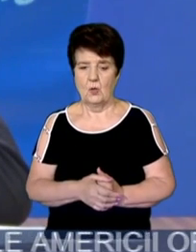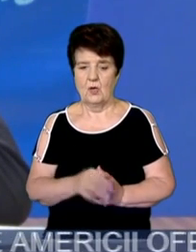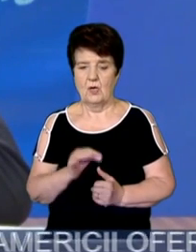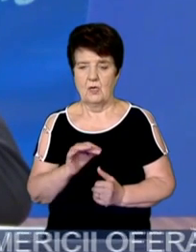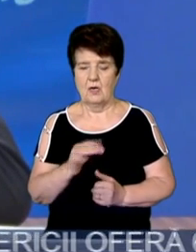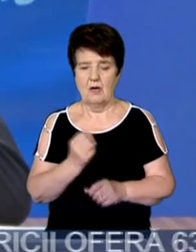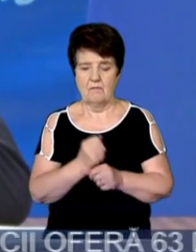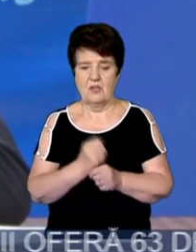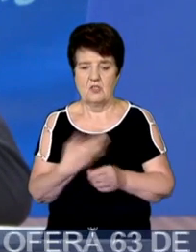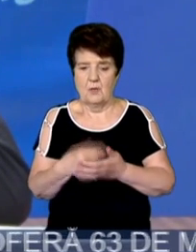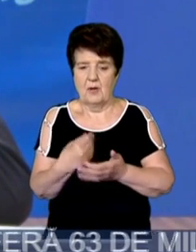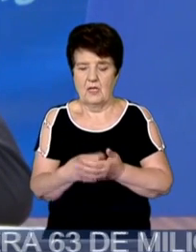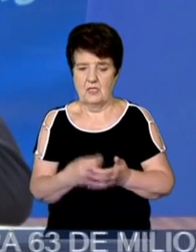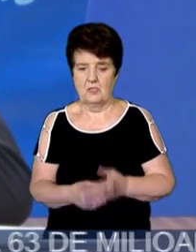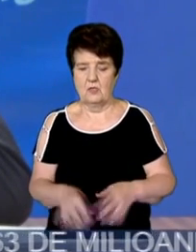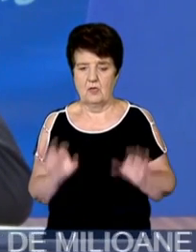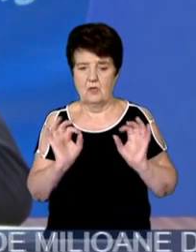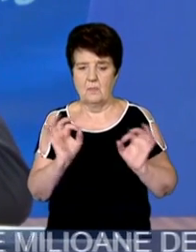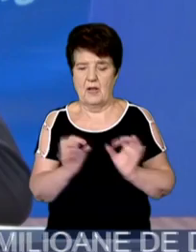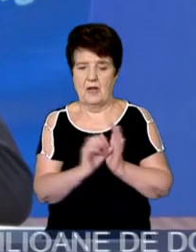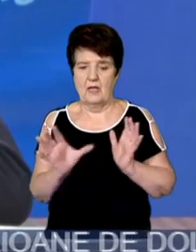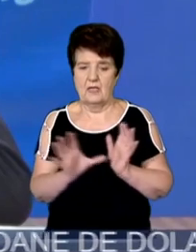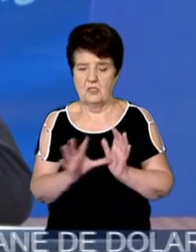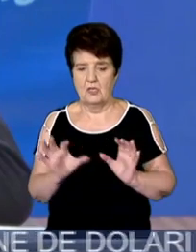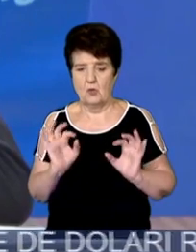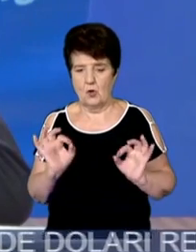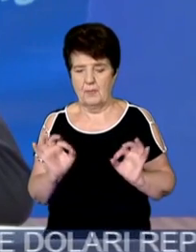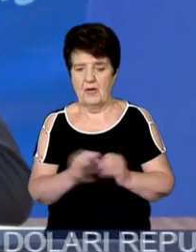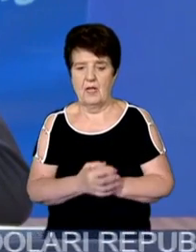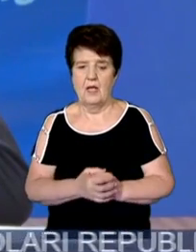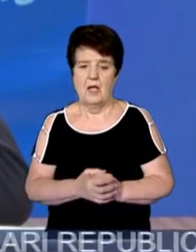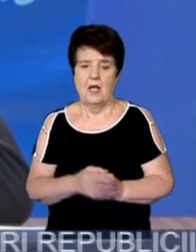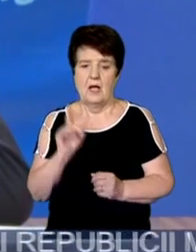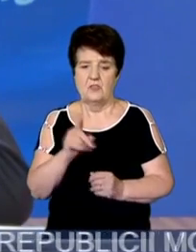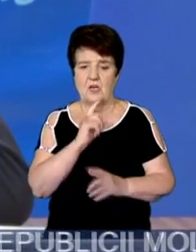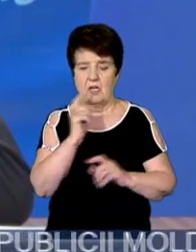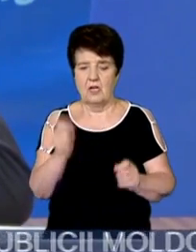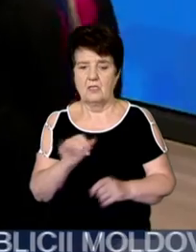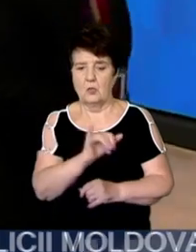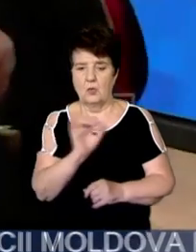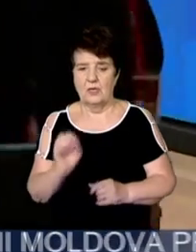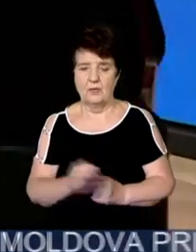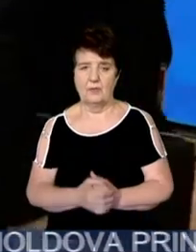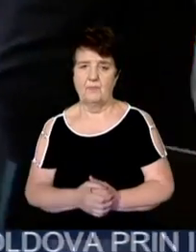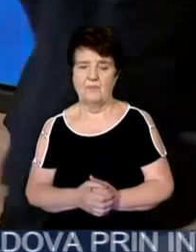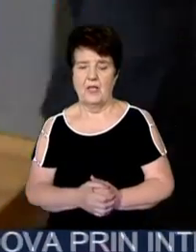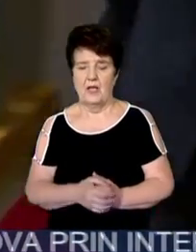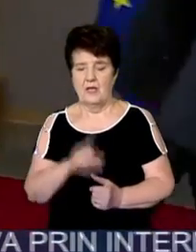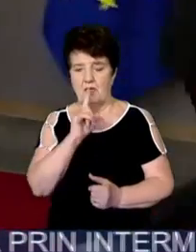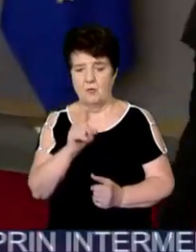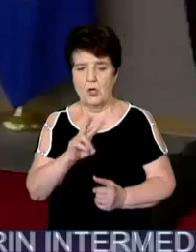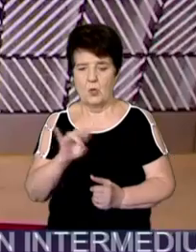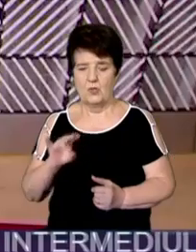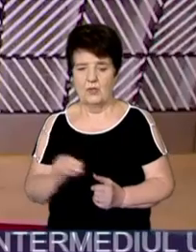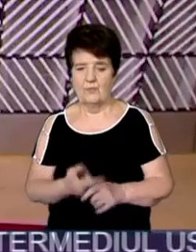impactul prețurilor enorme la resurse energetice prin acele granturi din partea Uniunii Europene. În luna iunie,